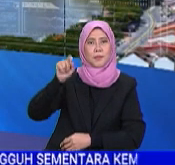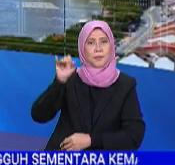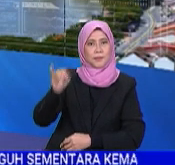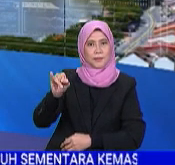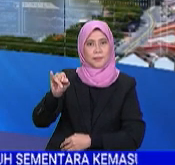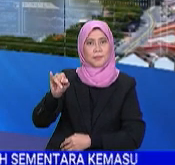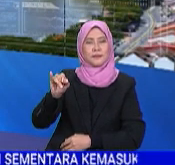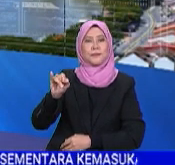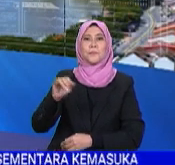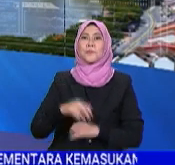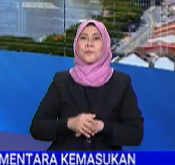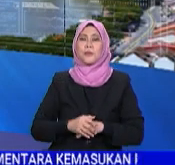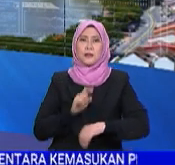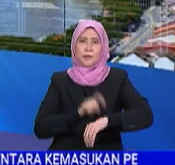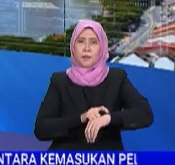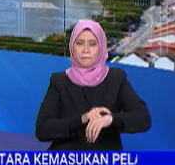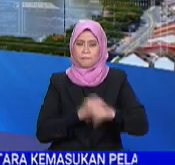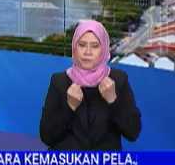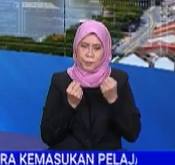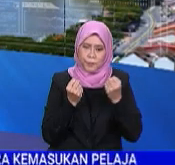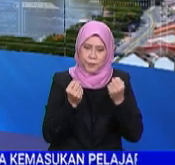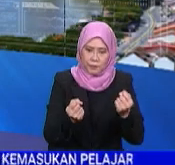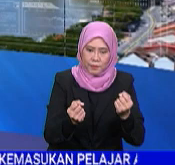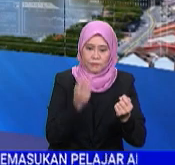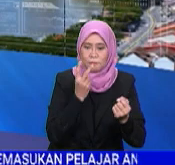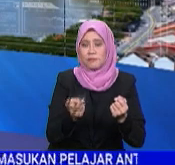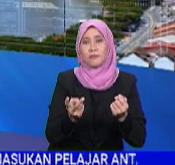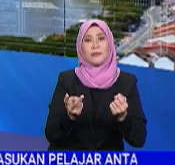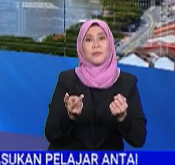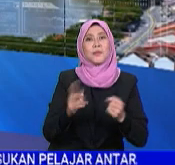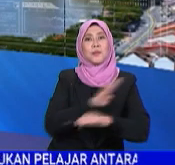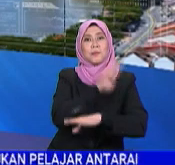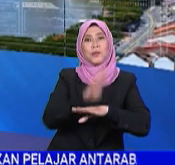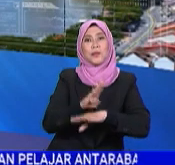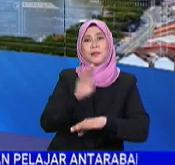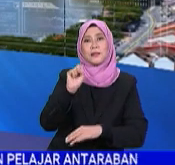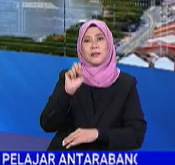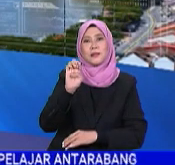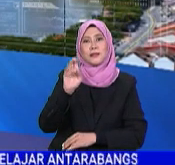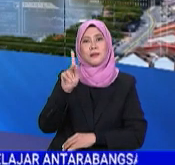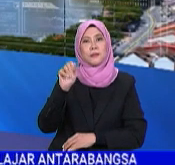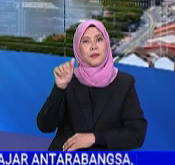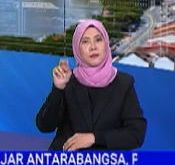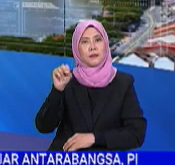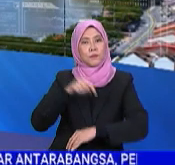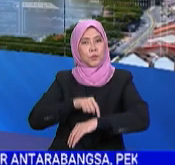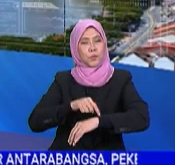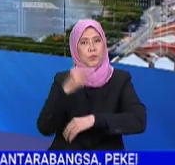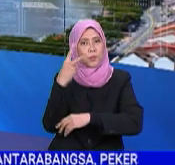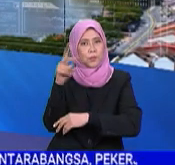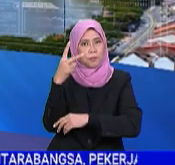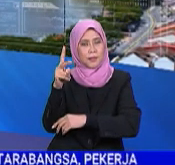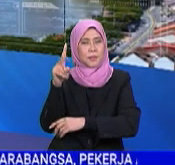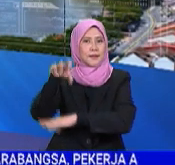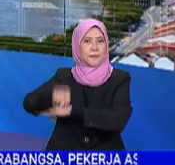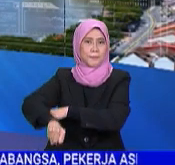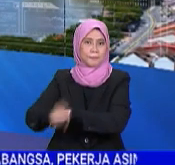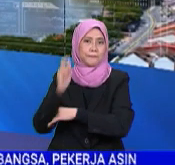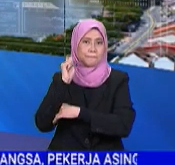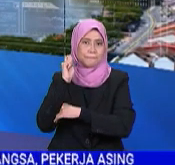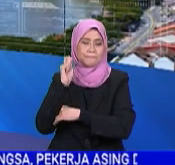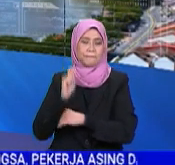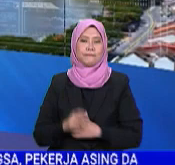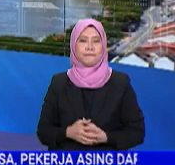Pati semasa rondaan di kawasan panco enak sunting ibuke skaban pada pukul 12.30 tengah malam